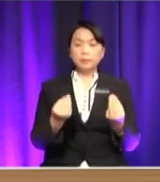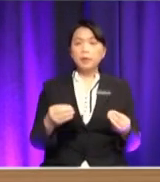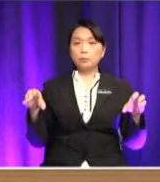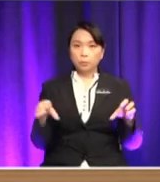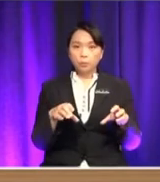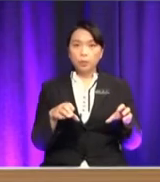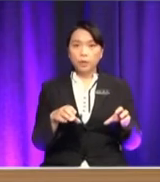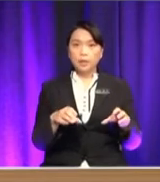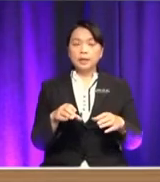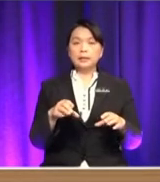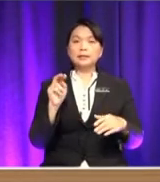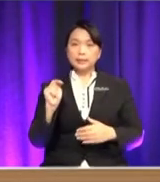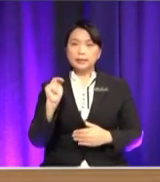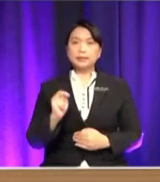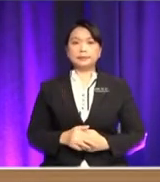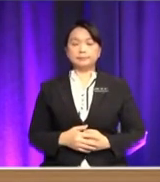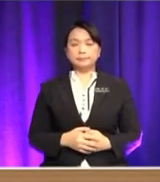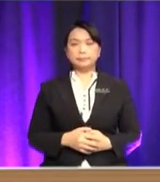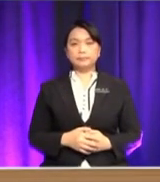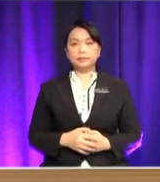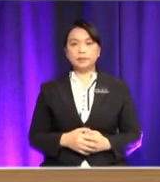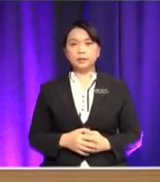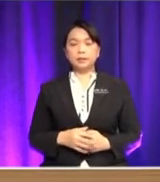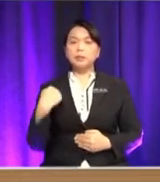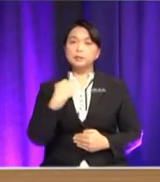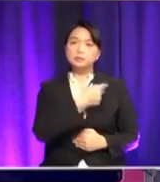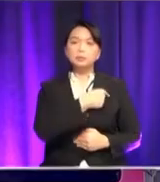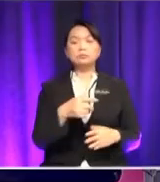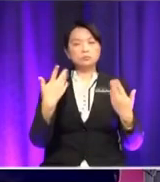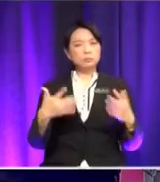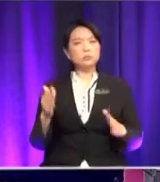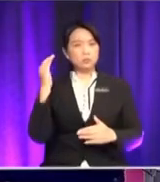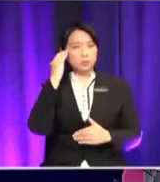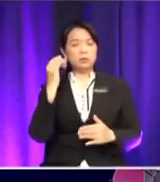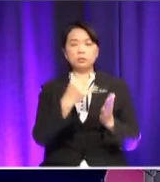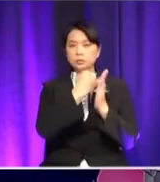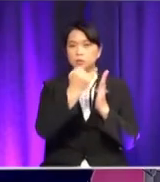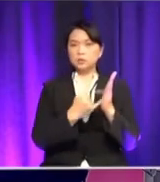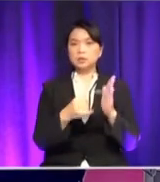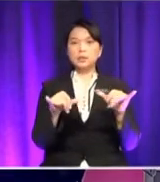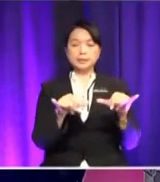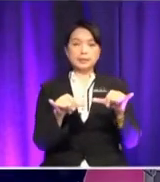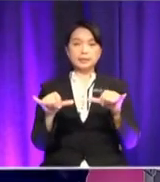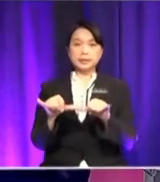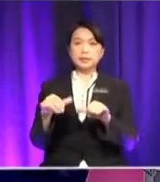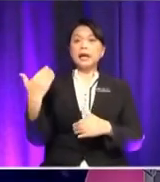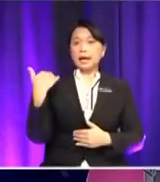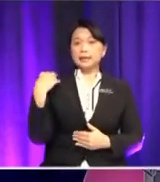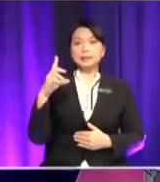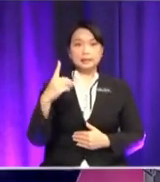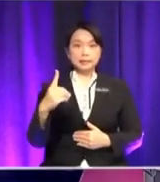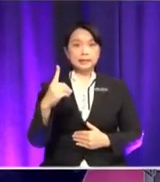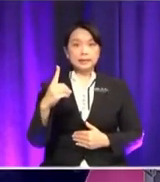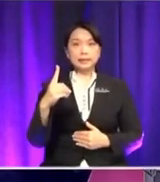pembinaan nanti Oke kita sedang maklum bahwasanya aduk sampai skala ini adalah lukisan yang ada dan Messi lengkap